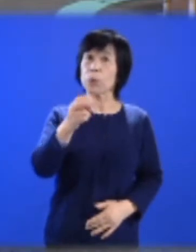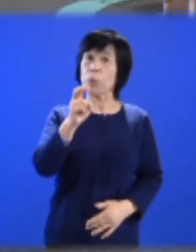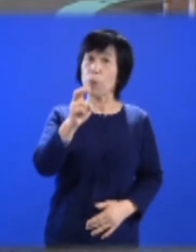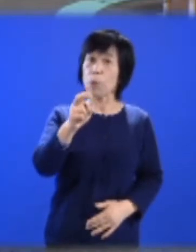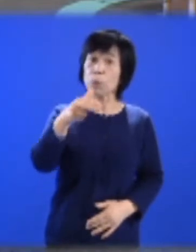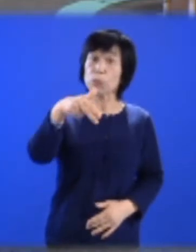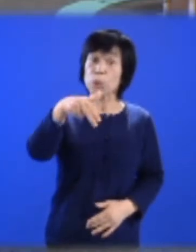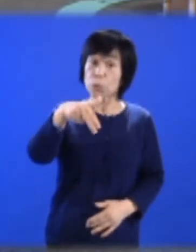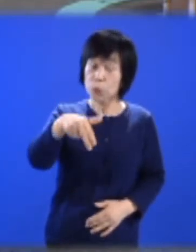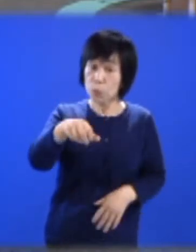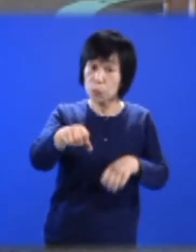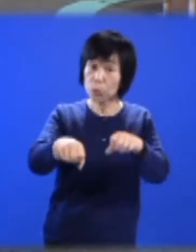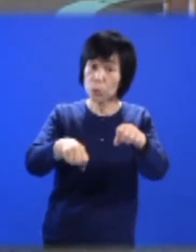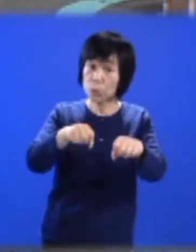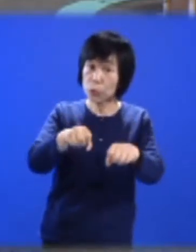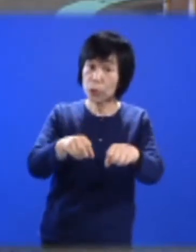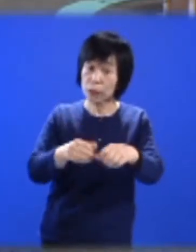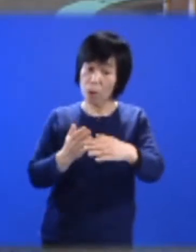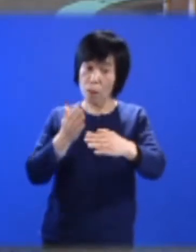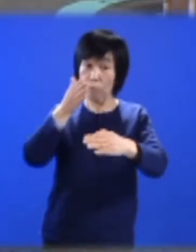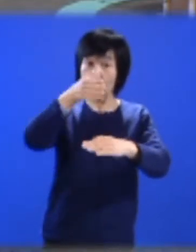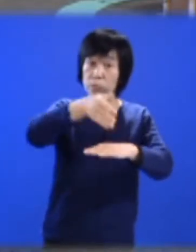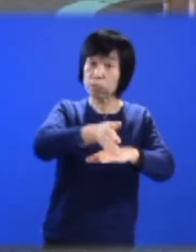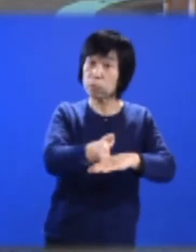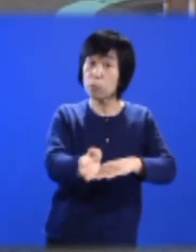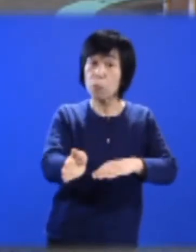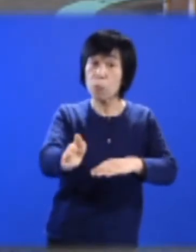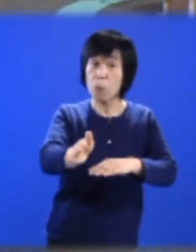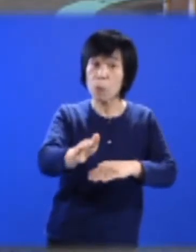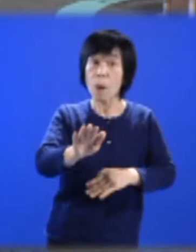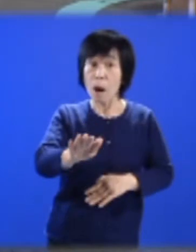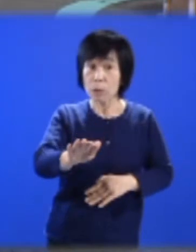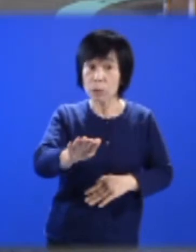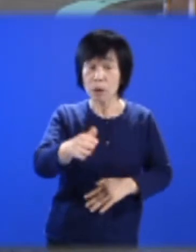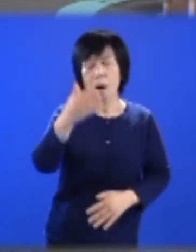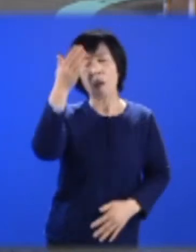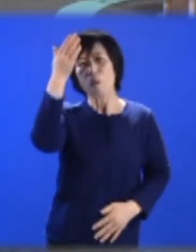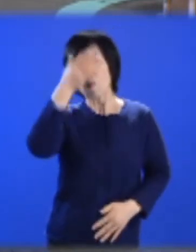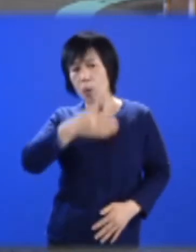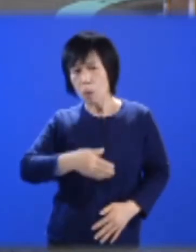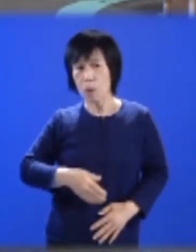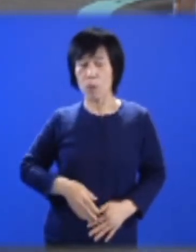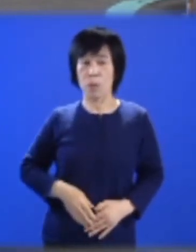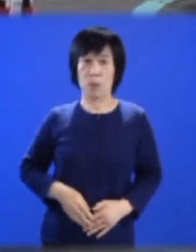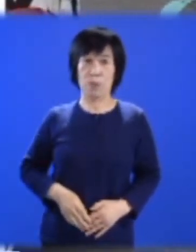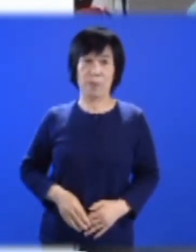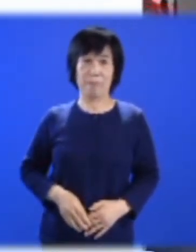モトクロス自転車コース、そんなものまであるの。